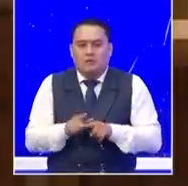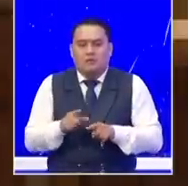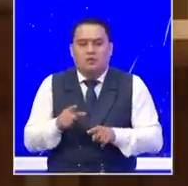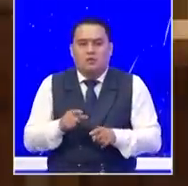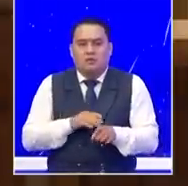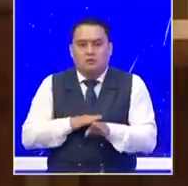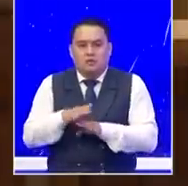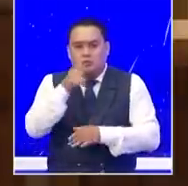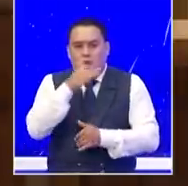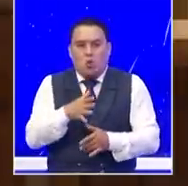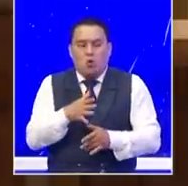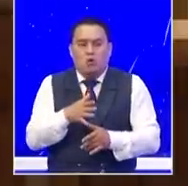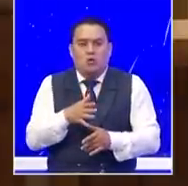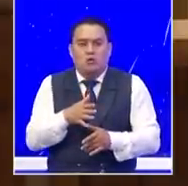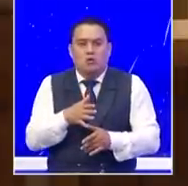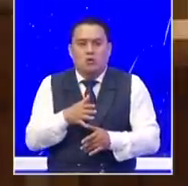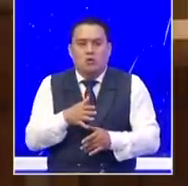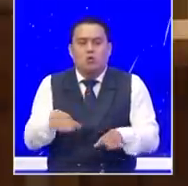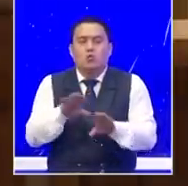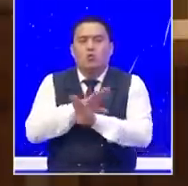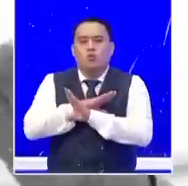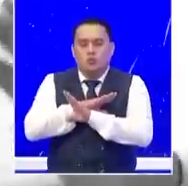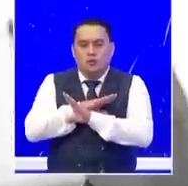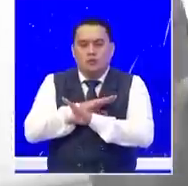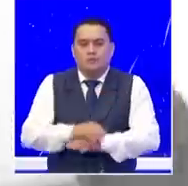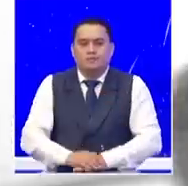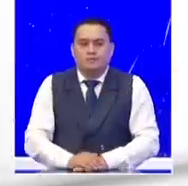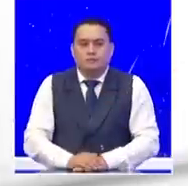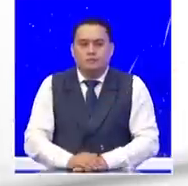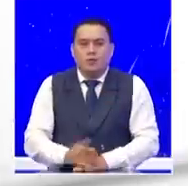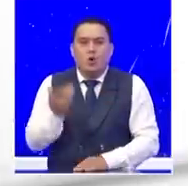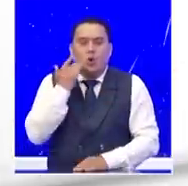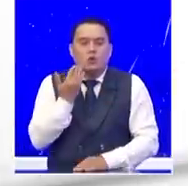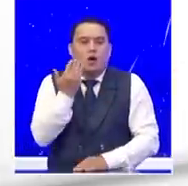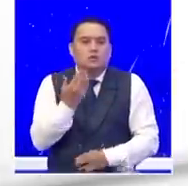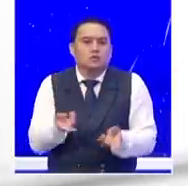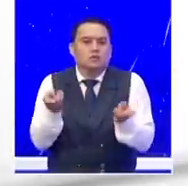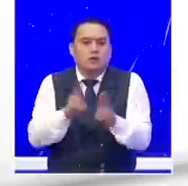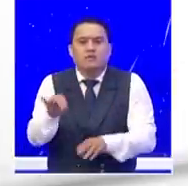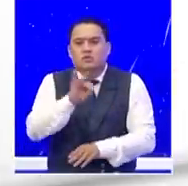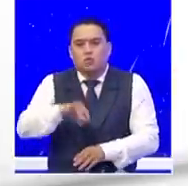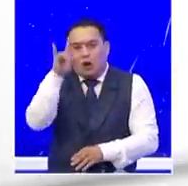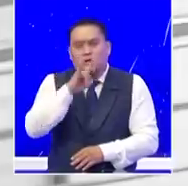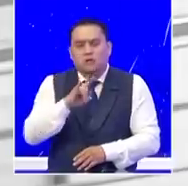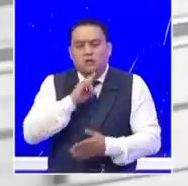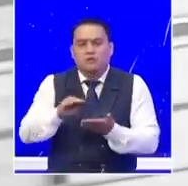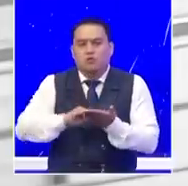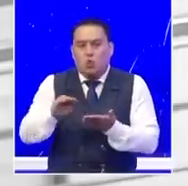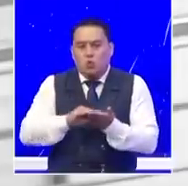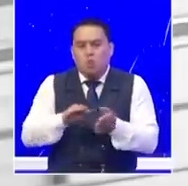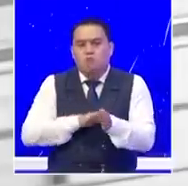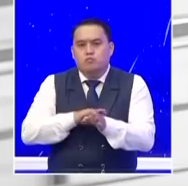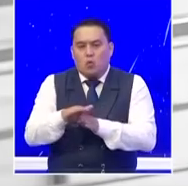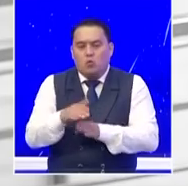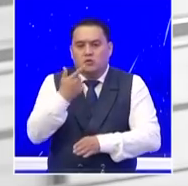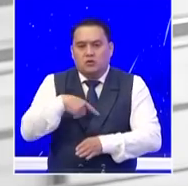случилось. Видите, он ушел от нас. Он оставил незабываемый след в истории казахстанской журналистики, полностью